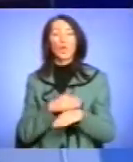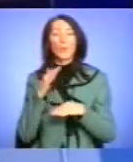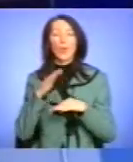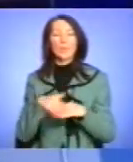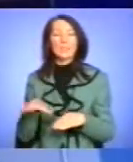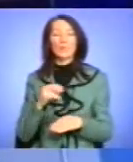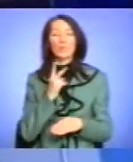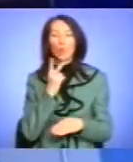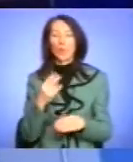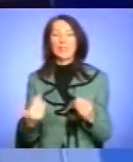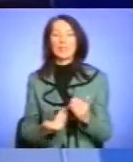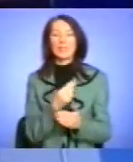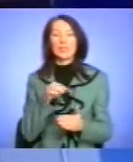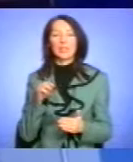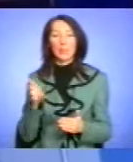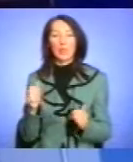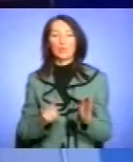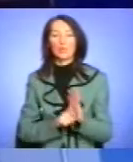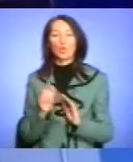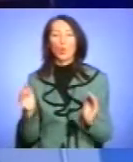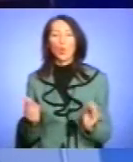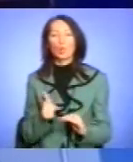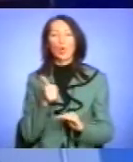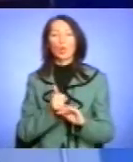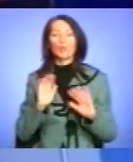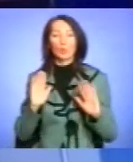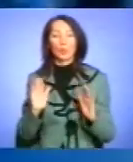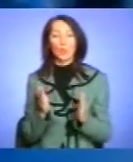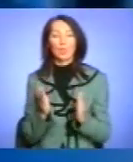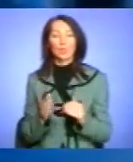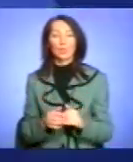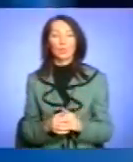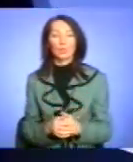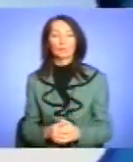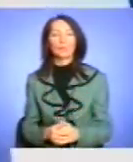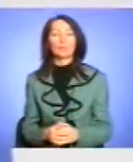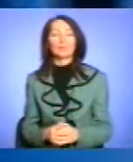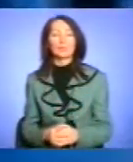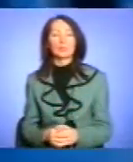вечора усім, хто дивиться Вісті ТТБ. Спочатку коротко про головні події.